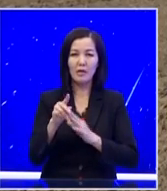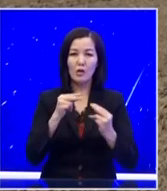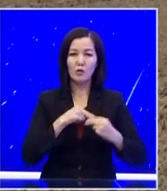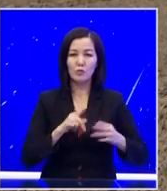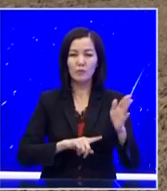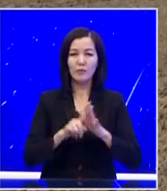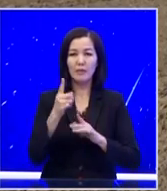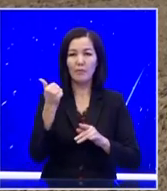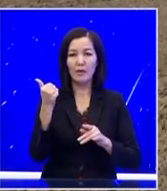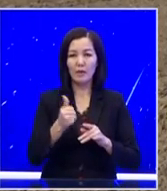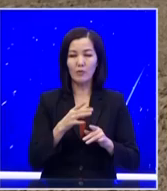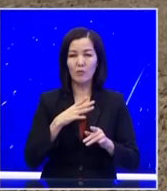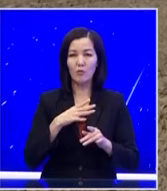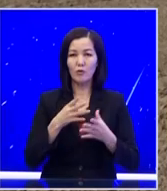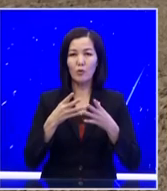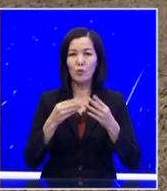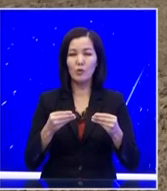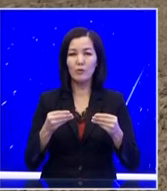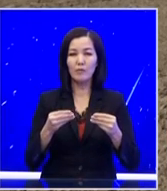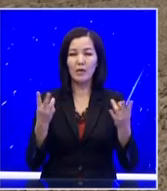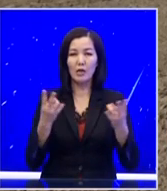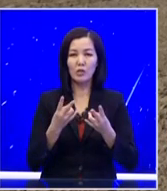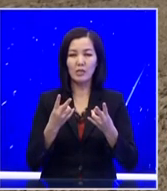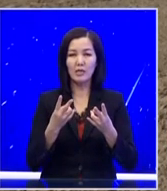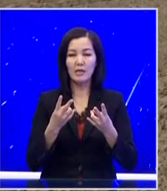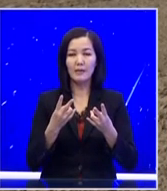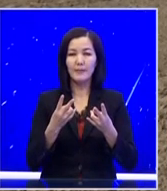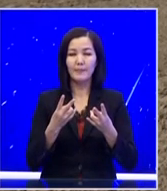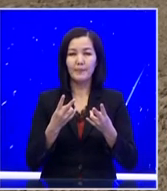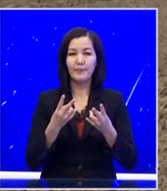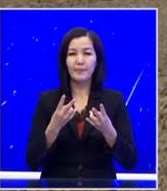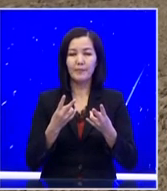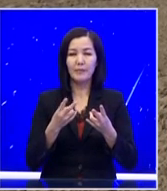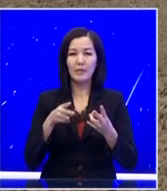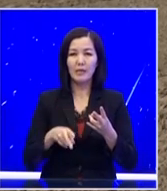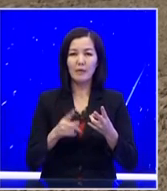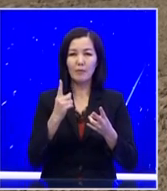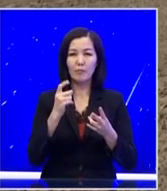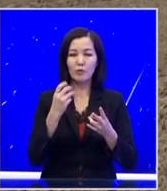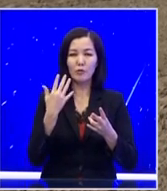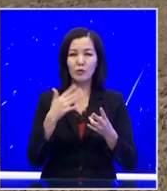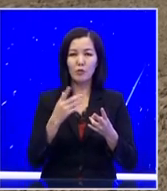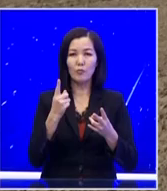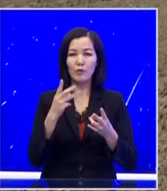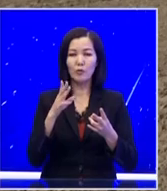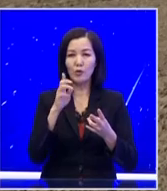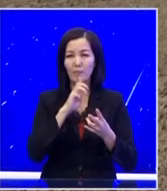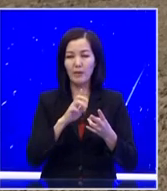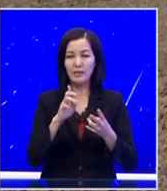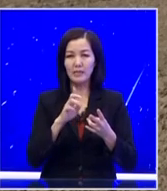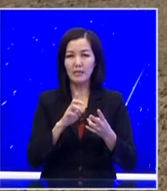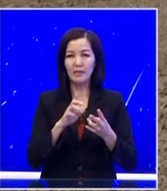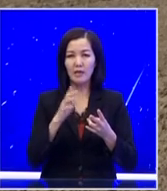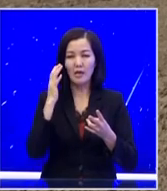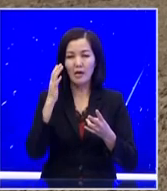бір жеті болды. Көктемгі егіс дала жұмыстарына қажетті осы 2151 тонна жанар жағармай мен